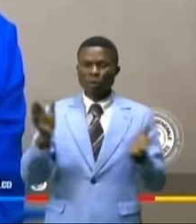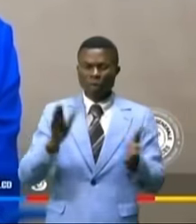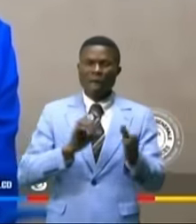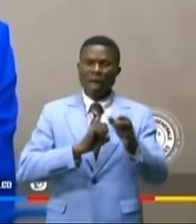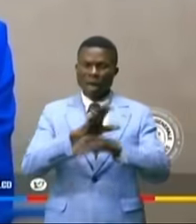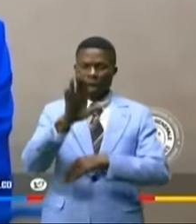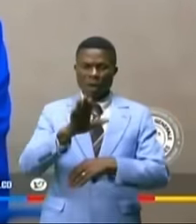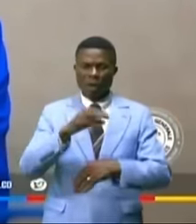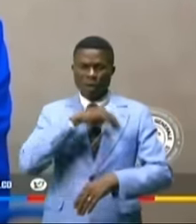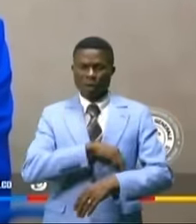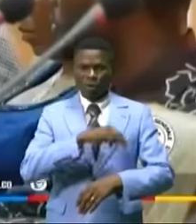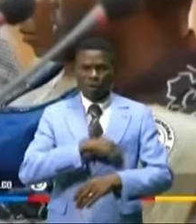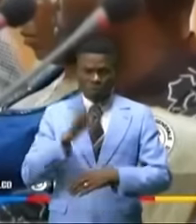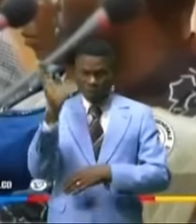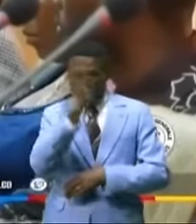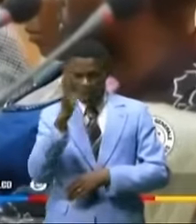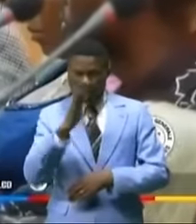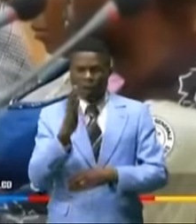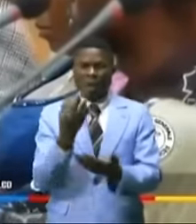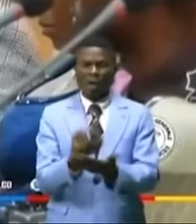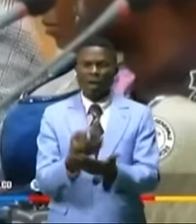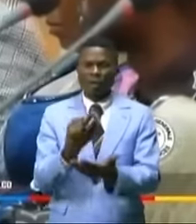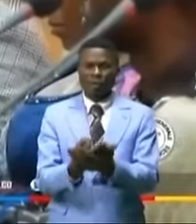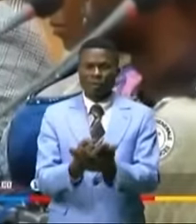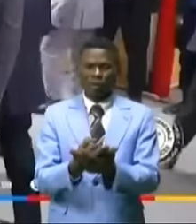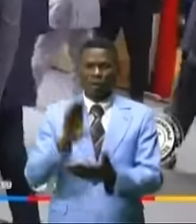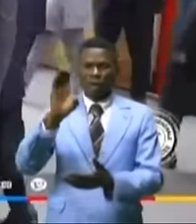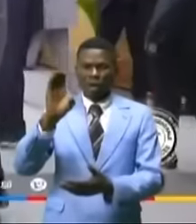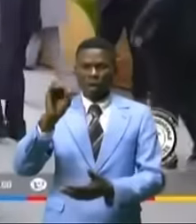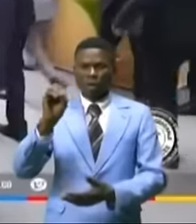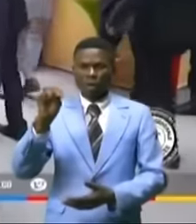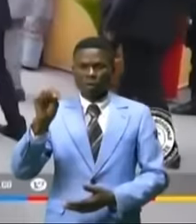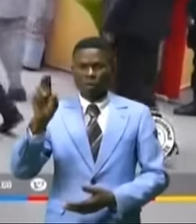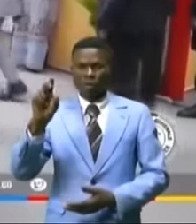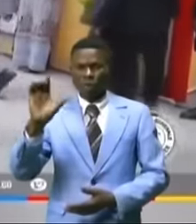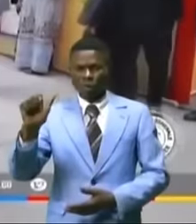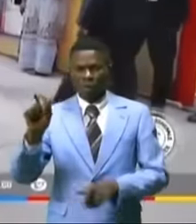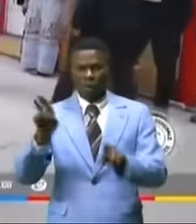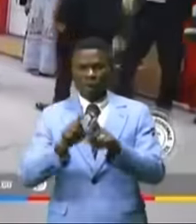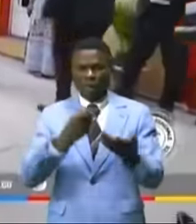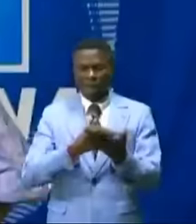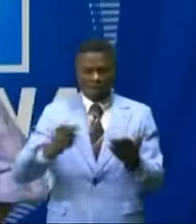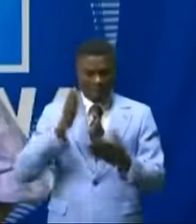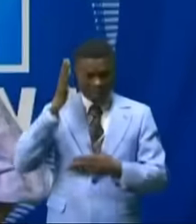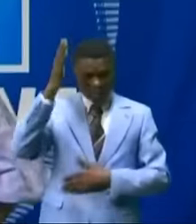d'envoyer une mission de la patrouille financière à la CONAC dès la semaine prochaine.